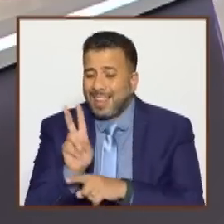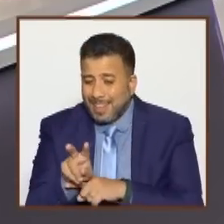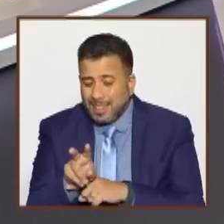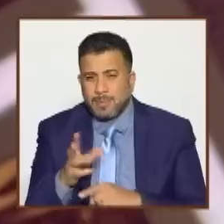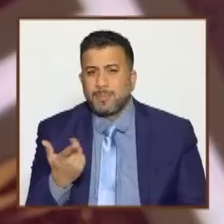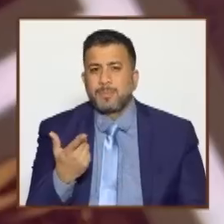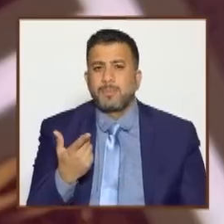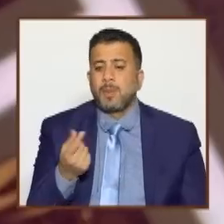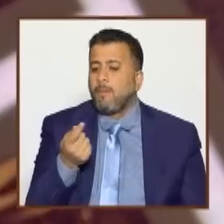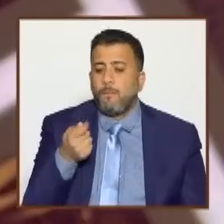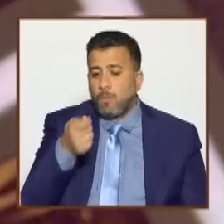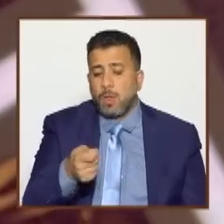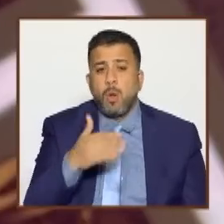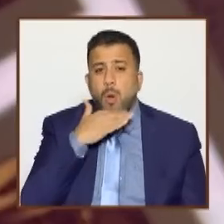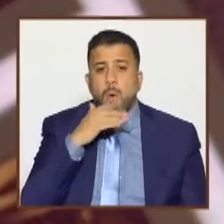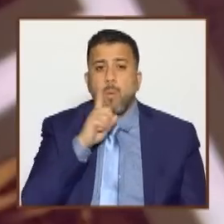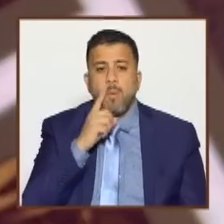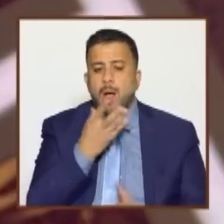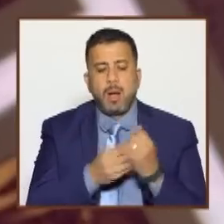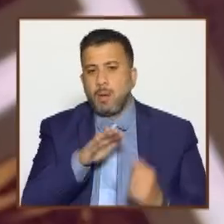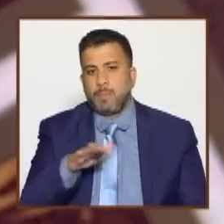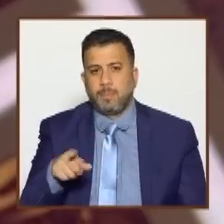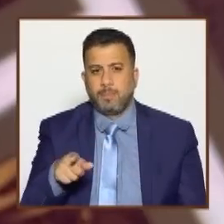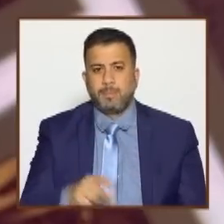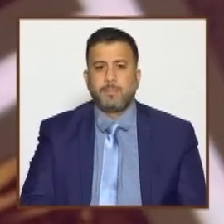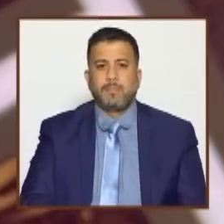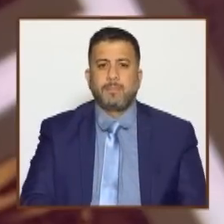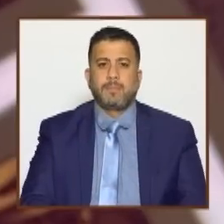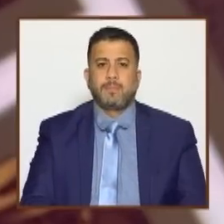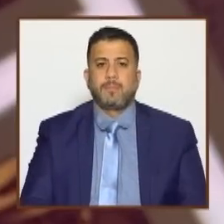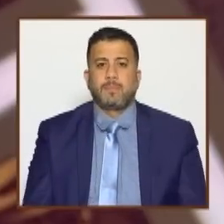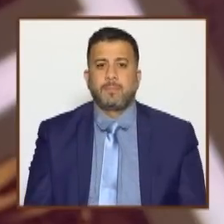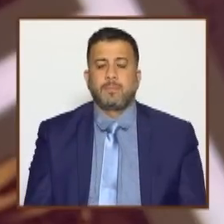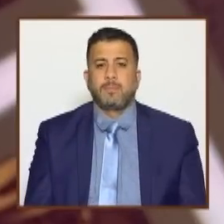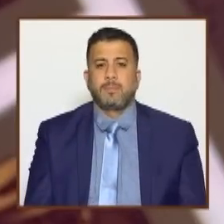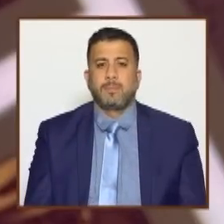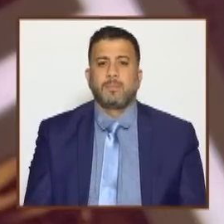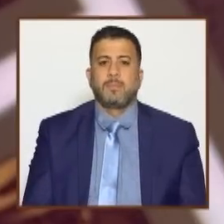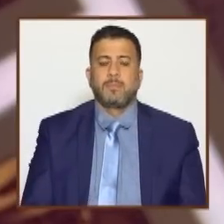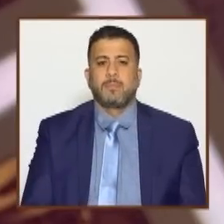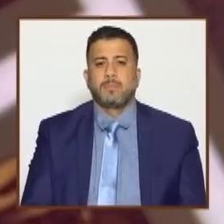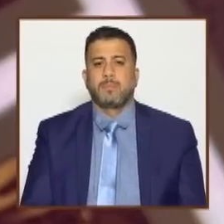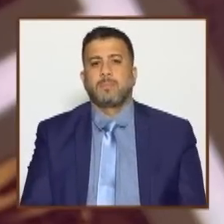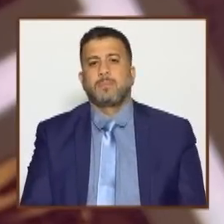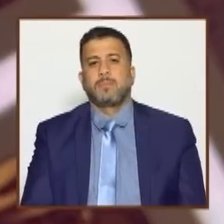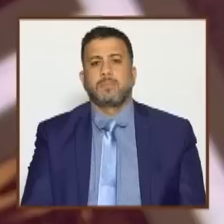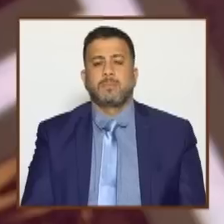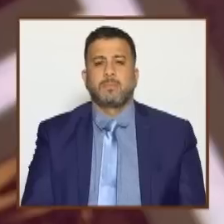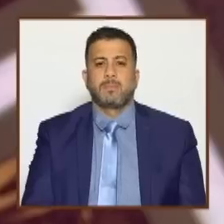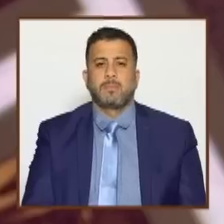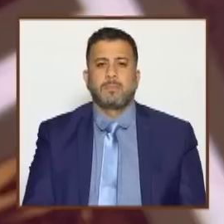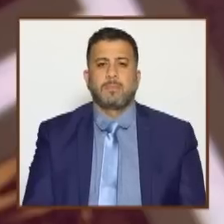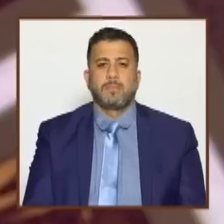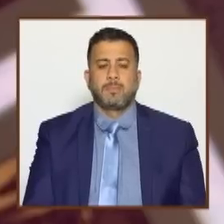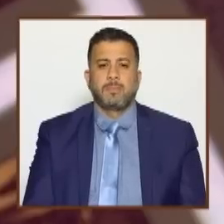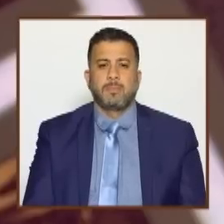يعني مين اللي يدفع الفلوس، الوالدين ولا الاولاد؟ لا الابناء اي يعني يشترون حاجه بدهم. اي هلا